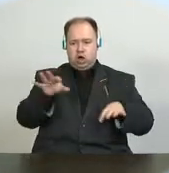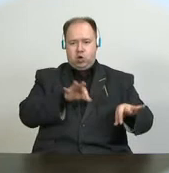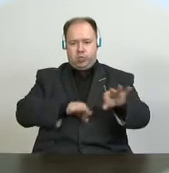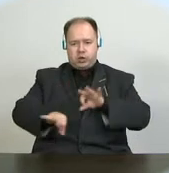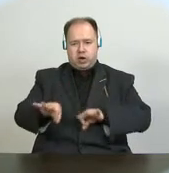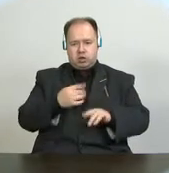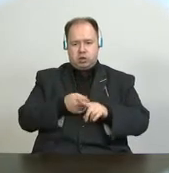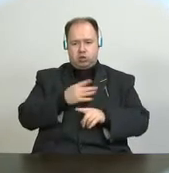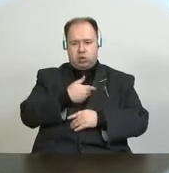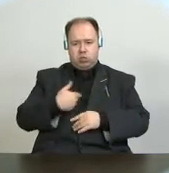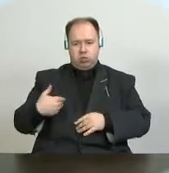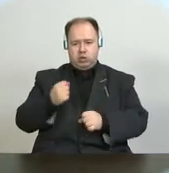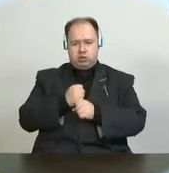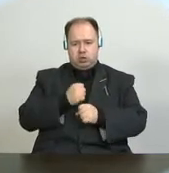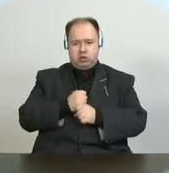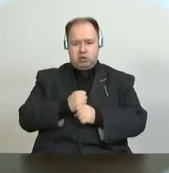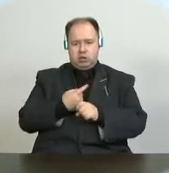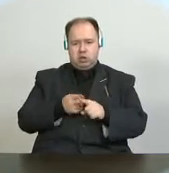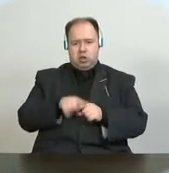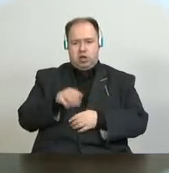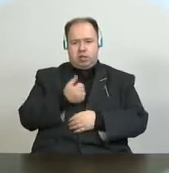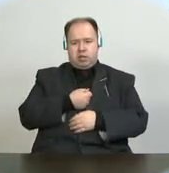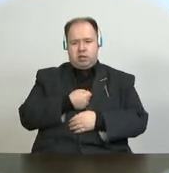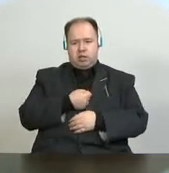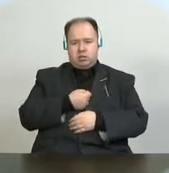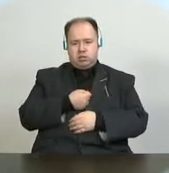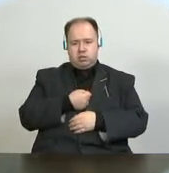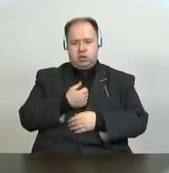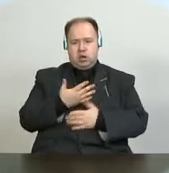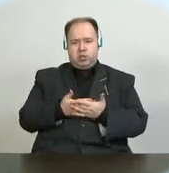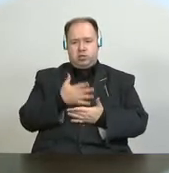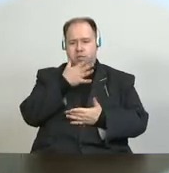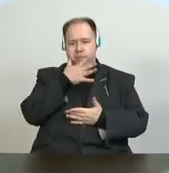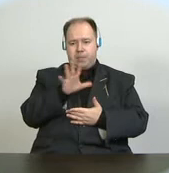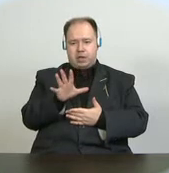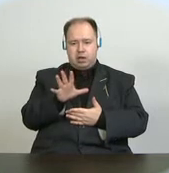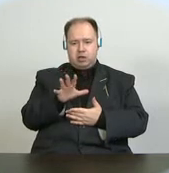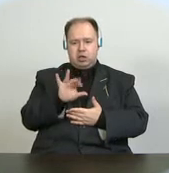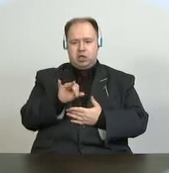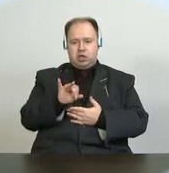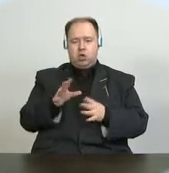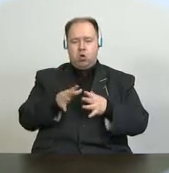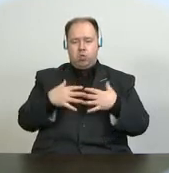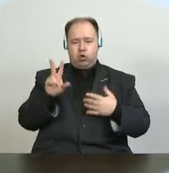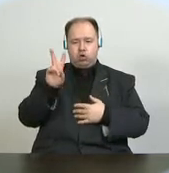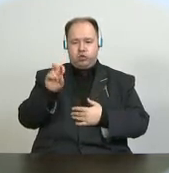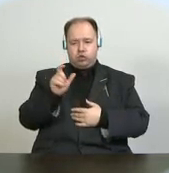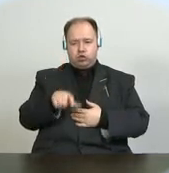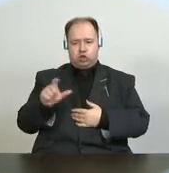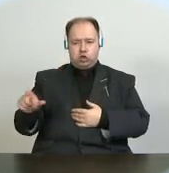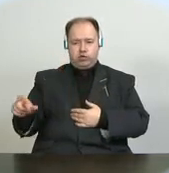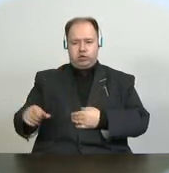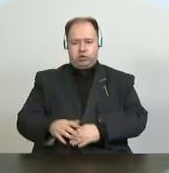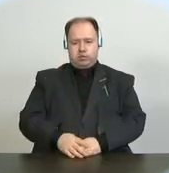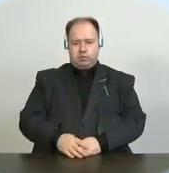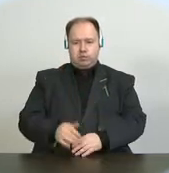делали это несколько ну то есть от порядка пяти лет и более 200 человек на этом протяжении то